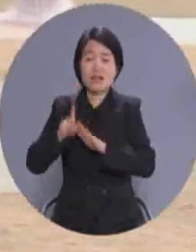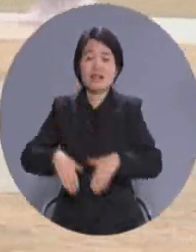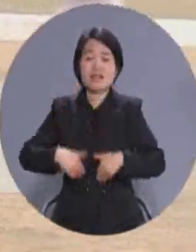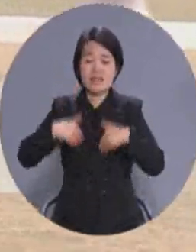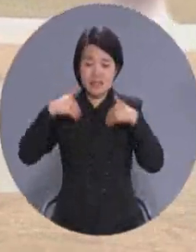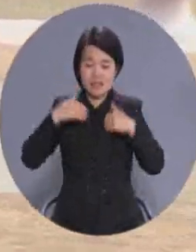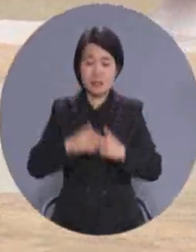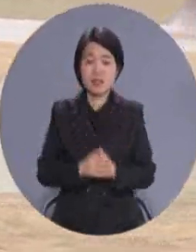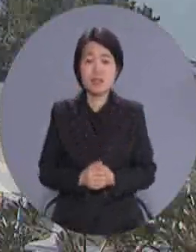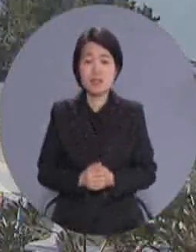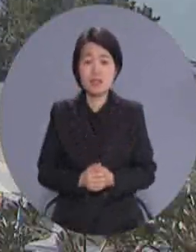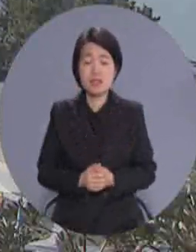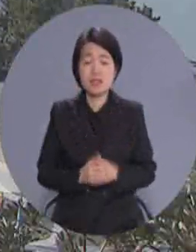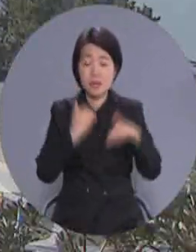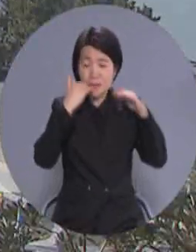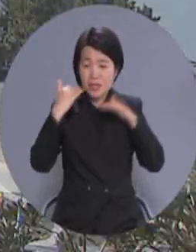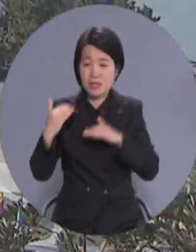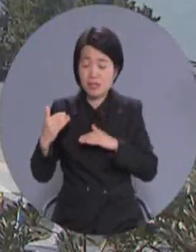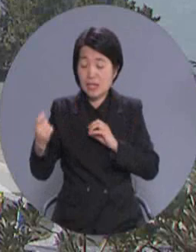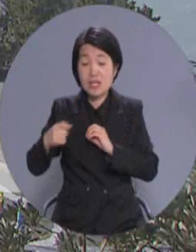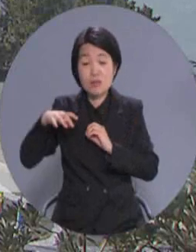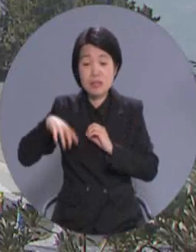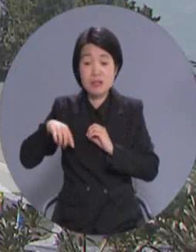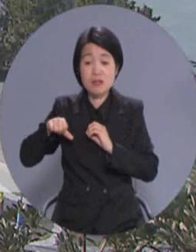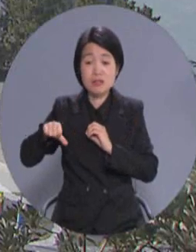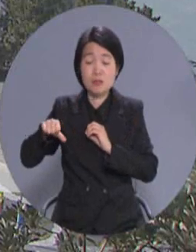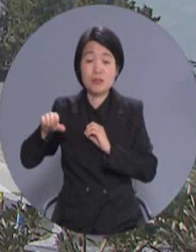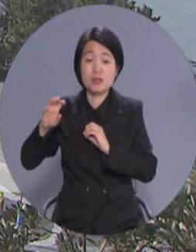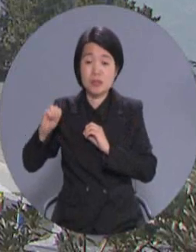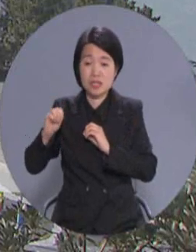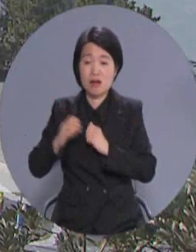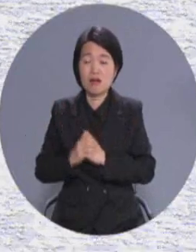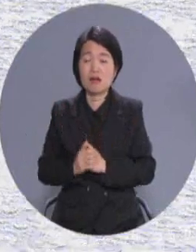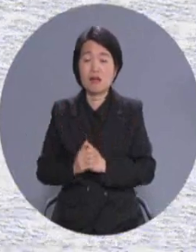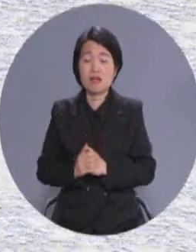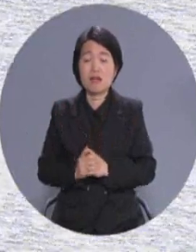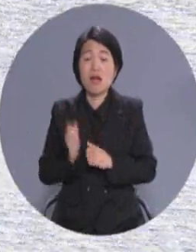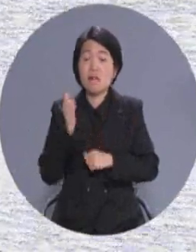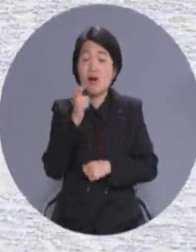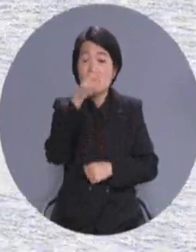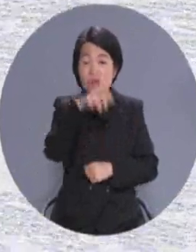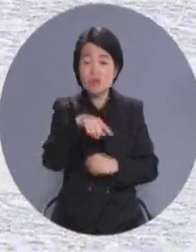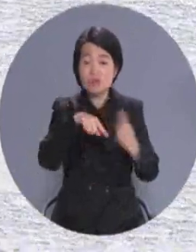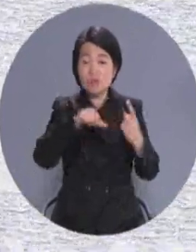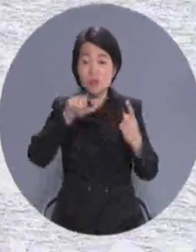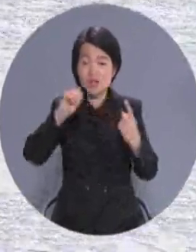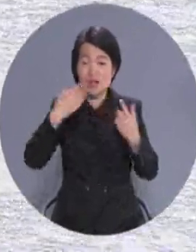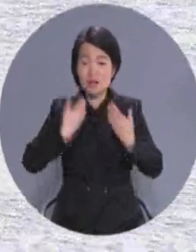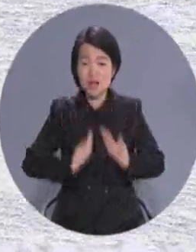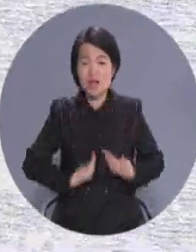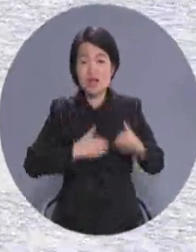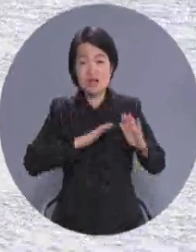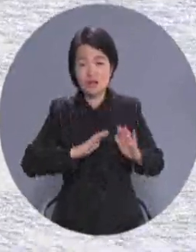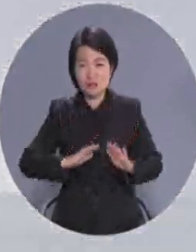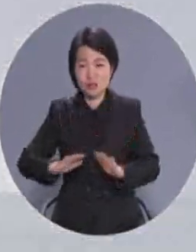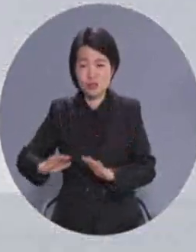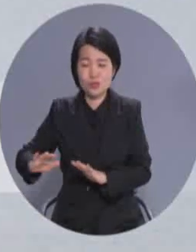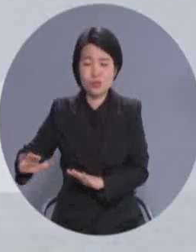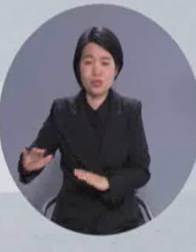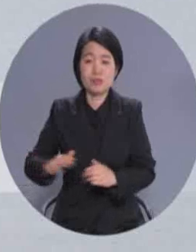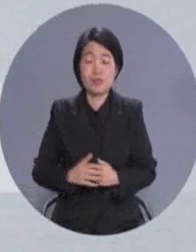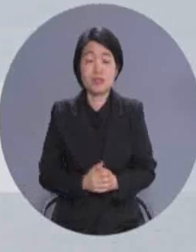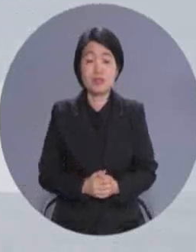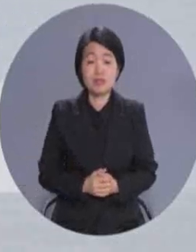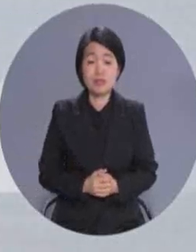온화하겠습니다. 바다의 물결은 남해 서부 앞바다는 최고 0.5m, 먼바다는 1.5m로 다소 잔잔하게